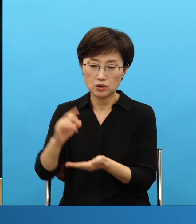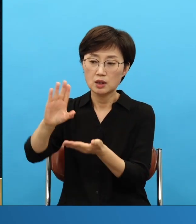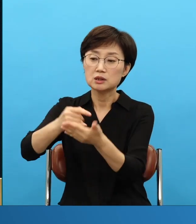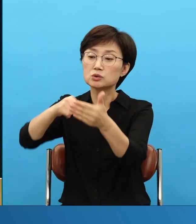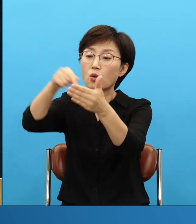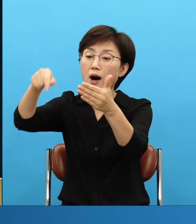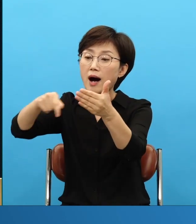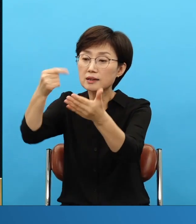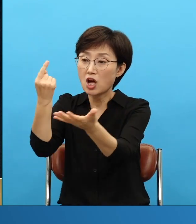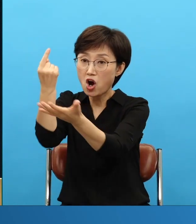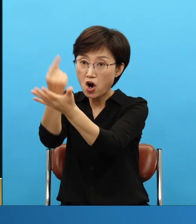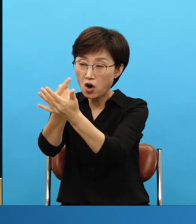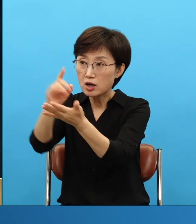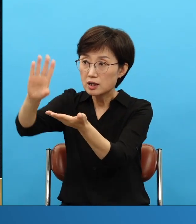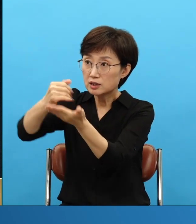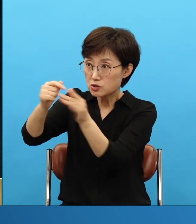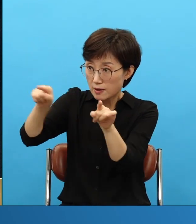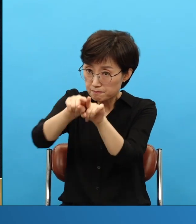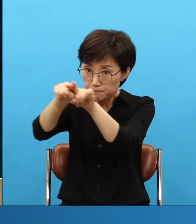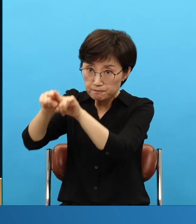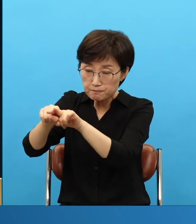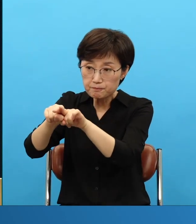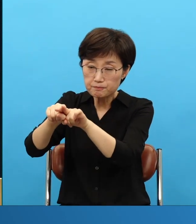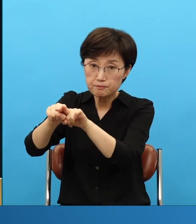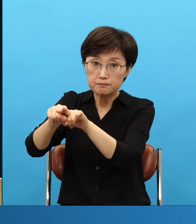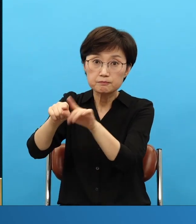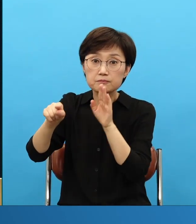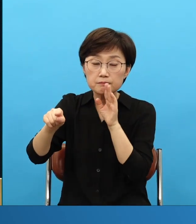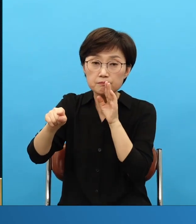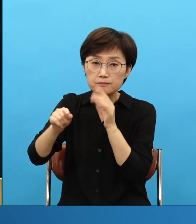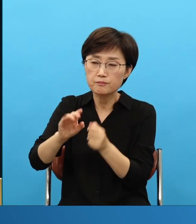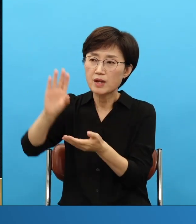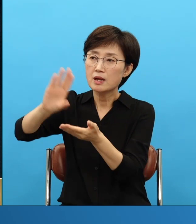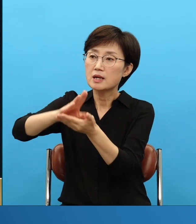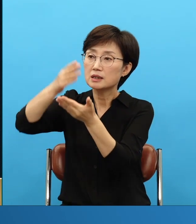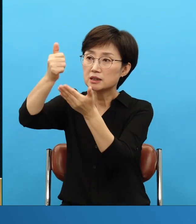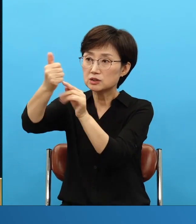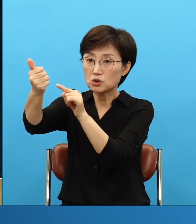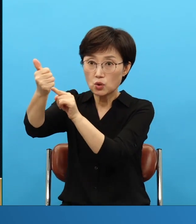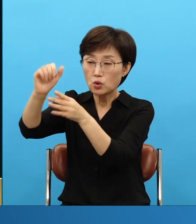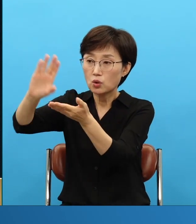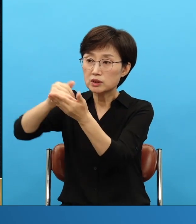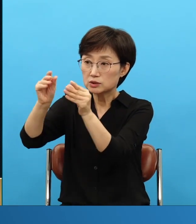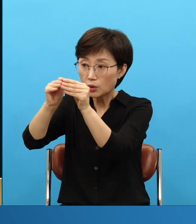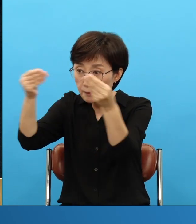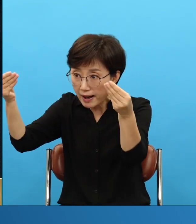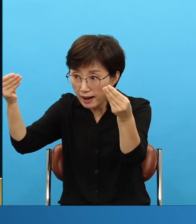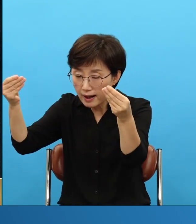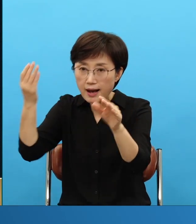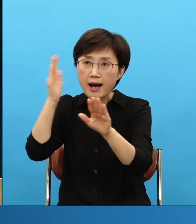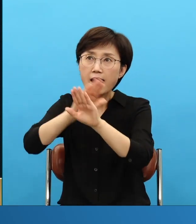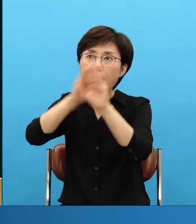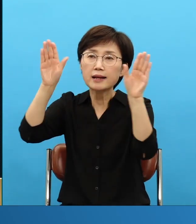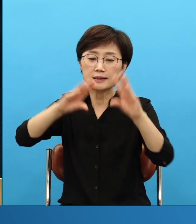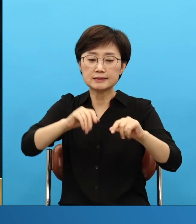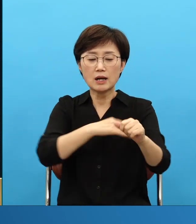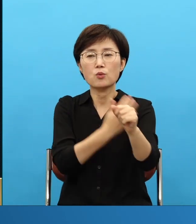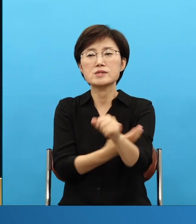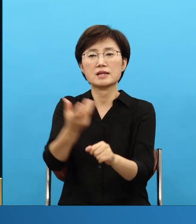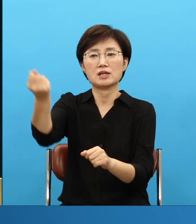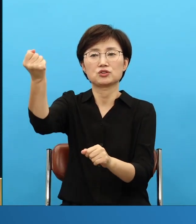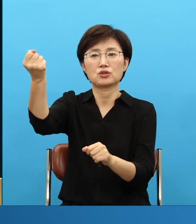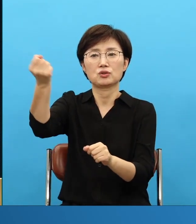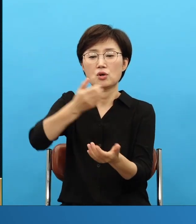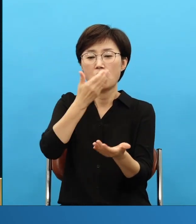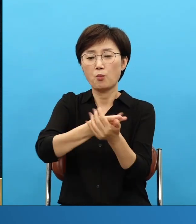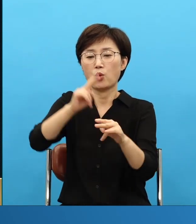안에는 하늘과 땅의 근세와 여러분 아시다시피 보좌 움직일 수 있는 힘이 그게 들어있다. 그 말. All the authority of heaven and earth, all the power